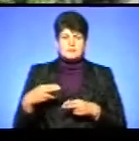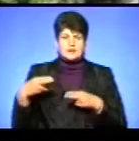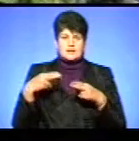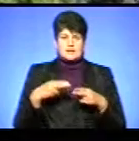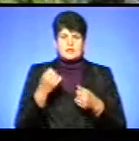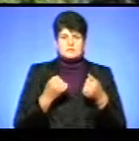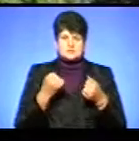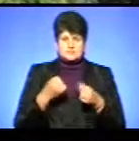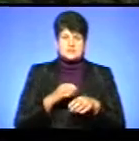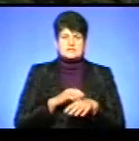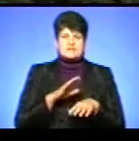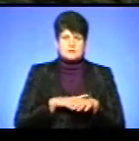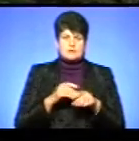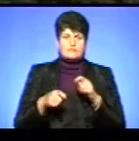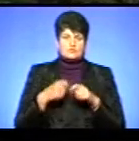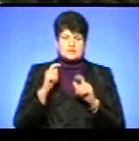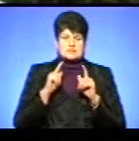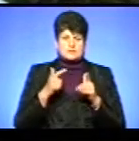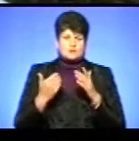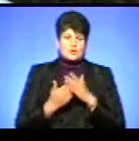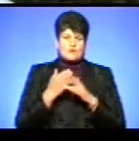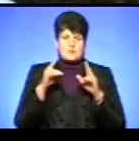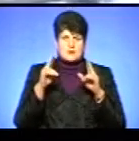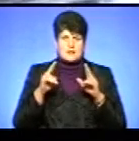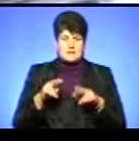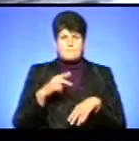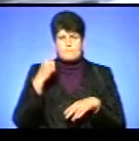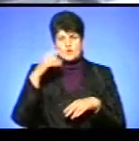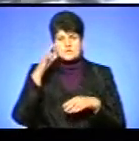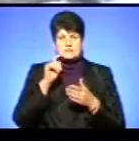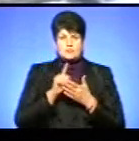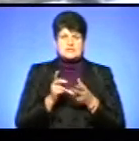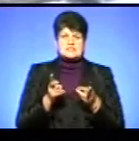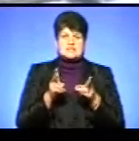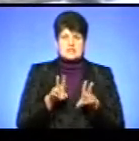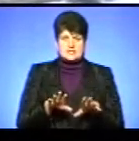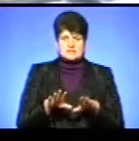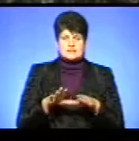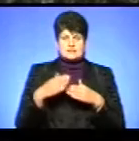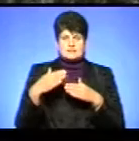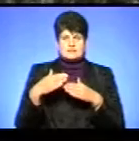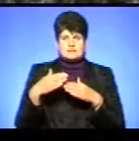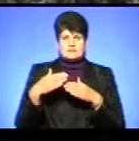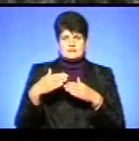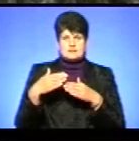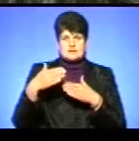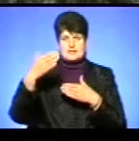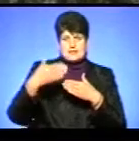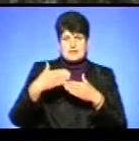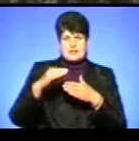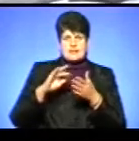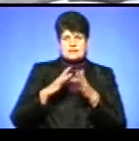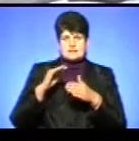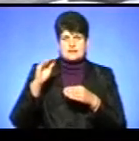Вони зафіксували правопорушення. Згідно із новими правилами, поліцейські мали б залишити повідомлення про це на передньому склі автомобілів. Зараз